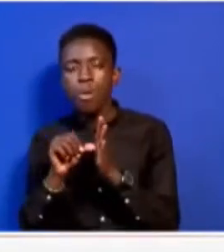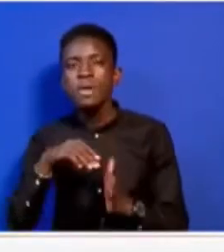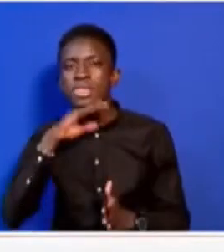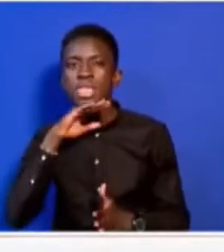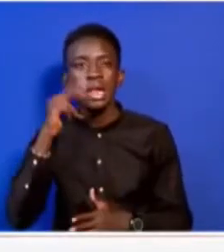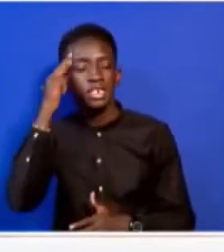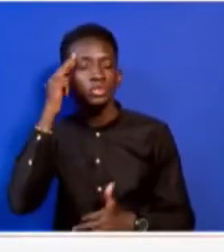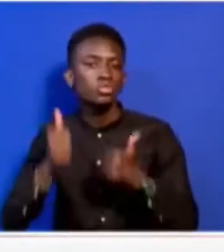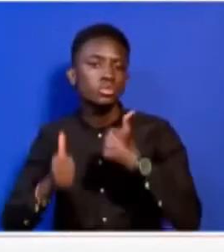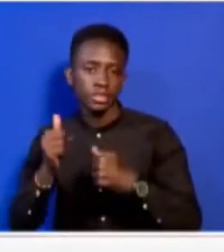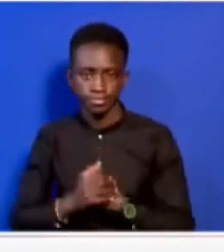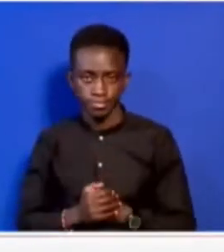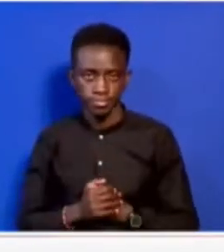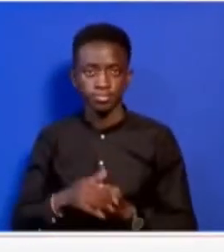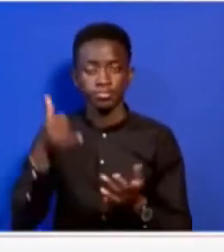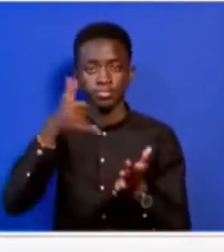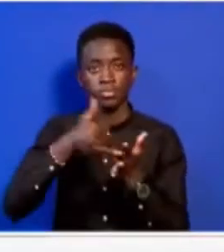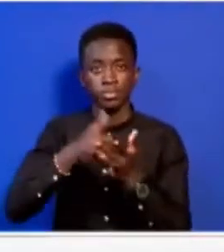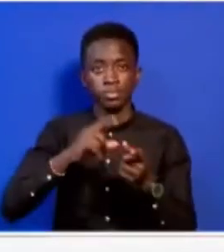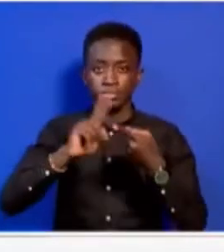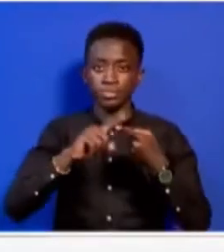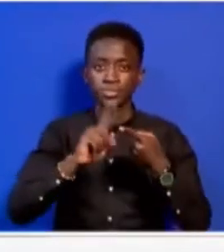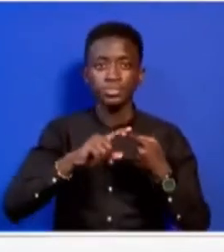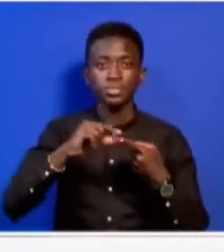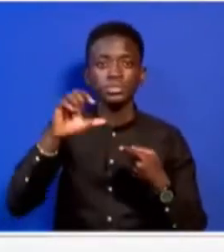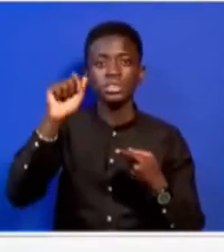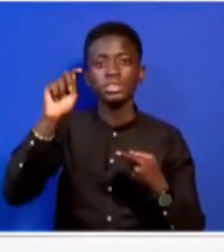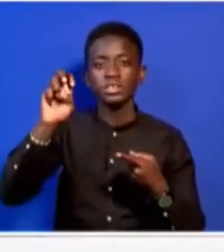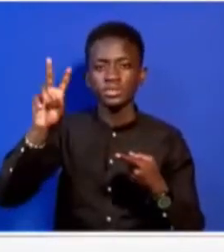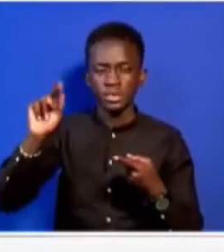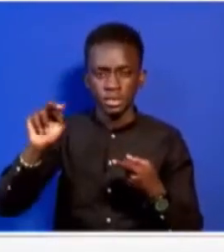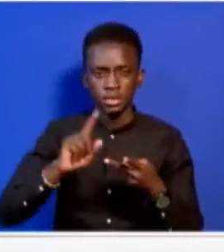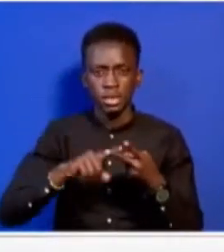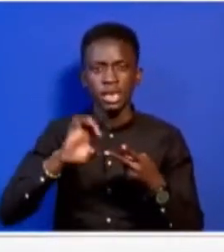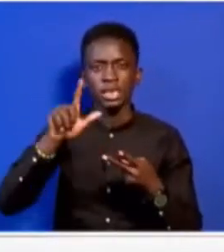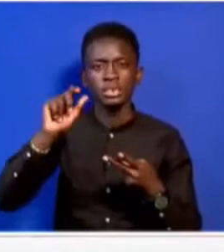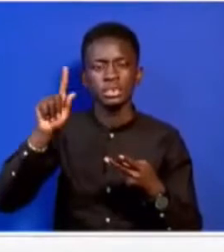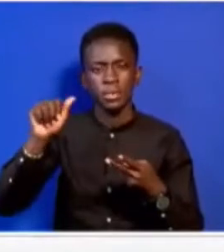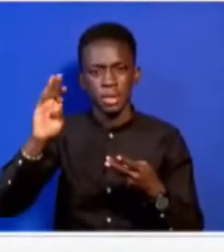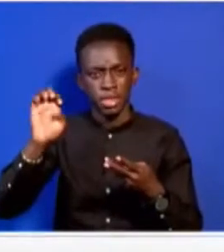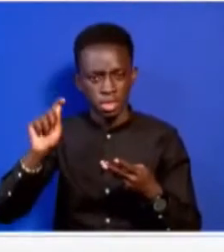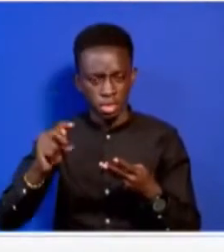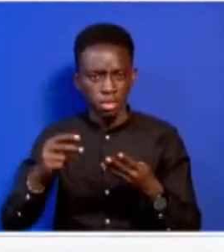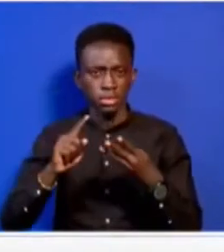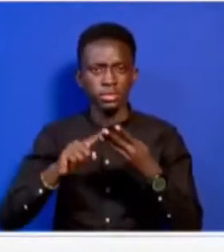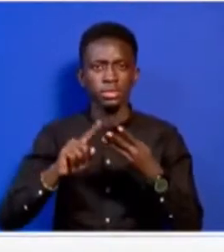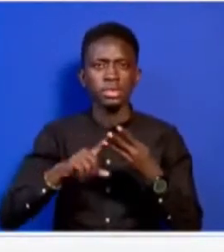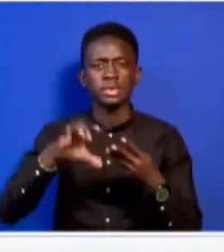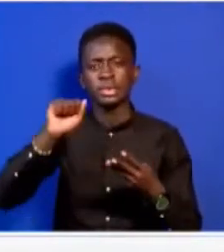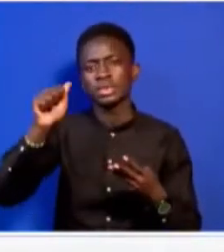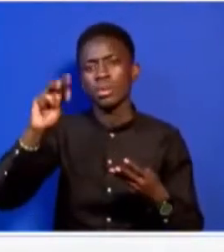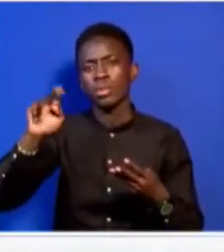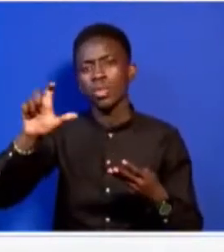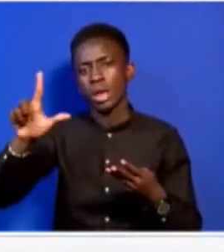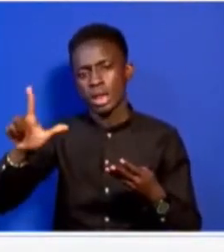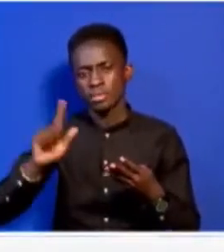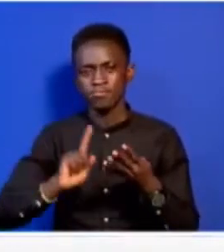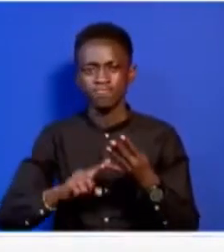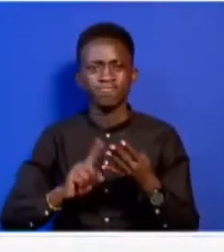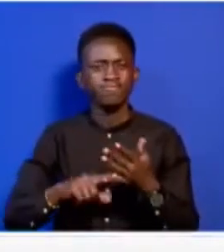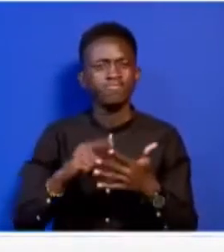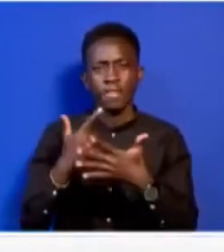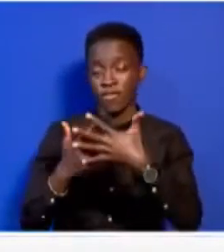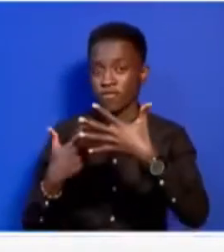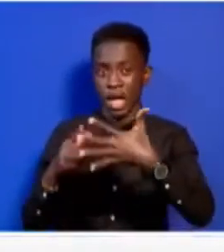Washukiwa hao watano ni Steven Masharia, Alex Njihia, Elizabeth Nyambura, Julia Wambui na Samuel Nginya. Walifikishwa mahakamani